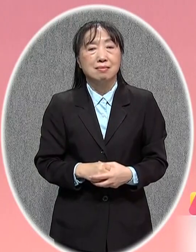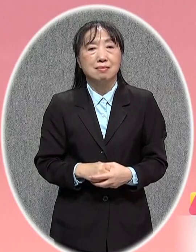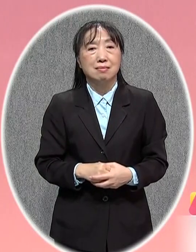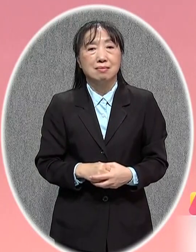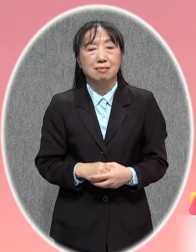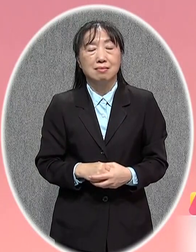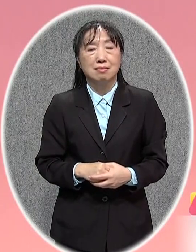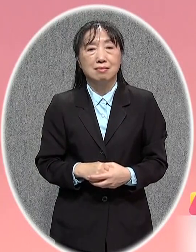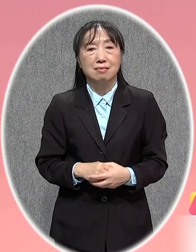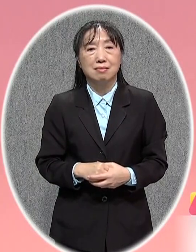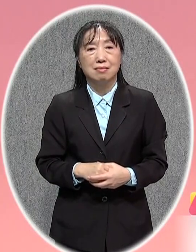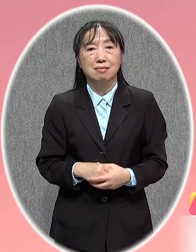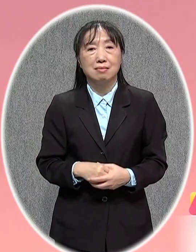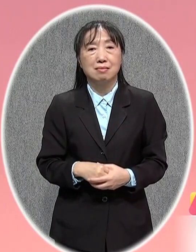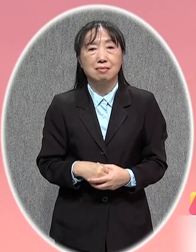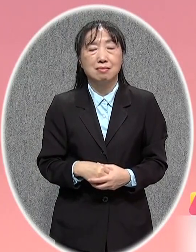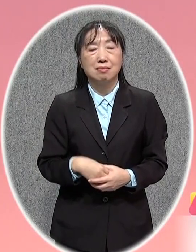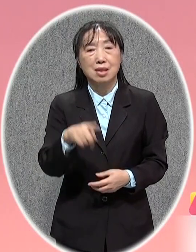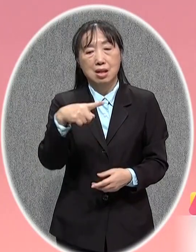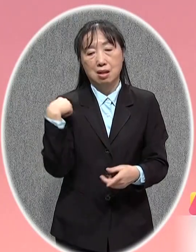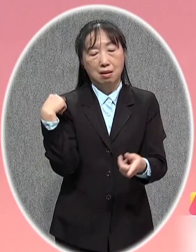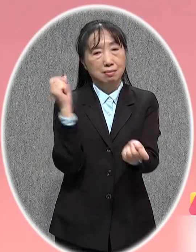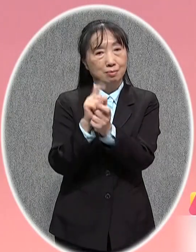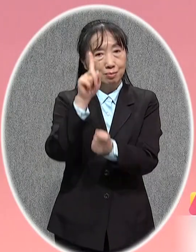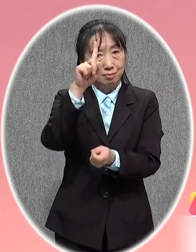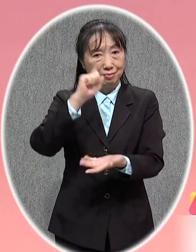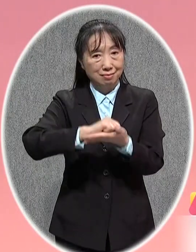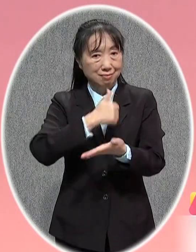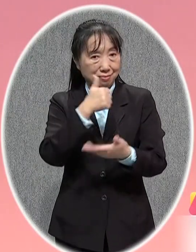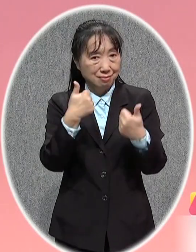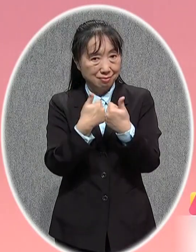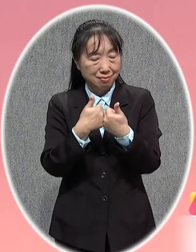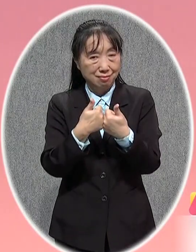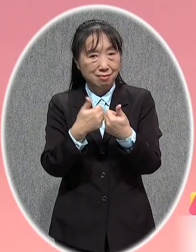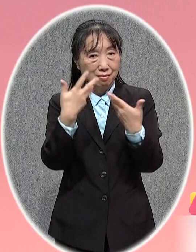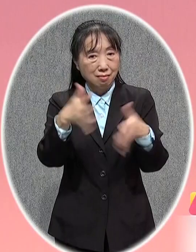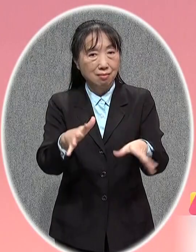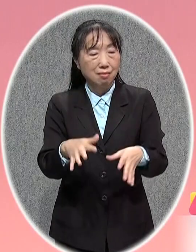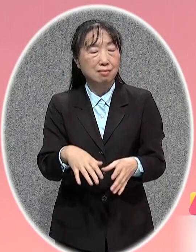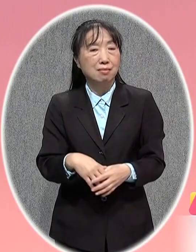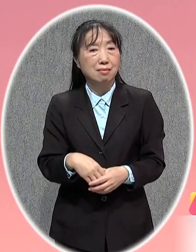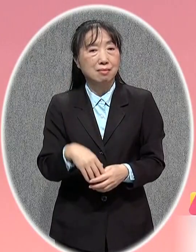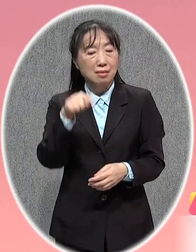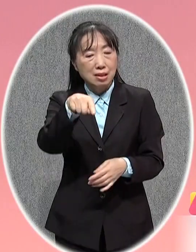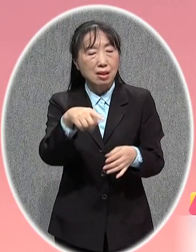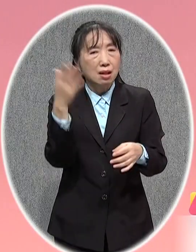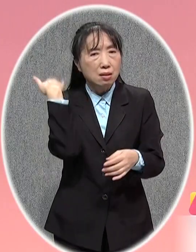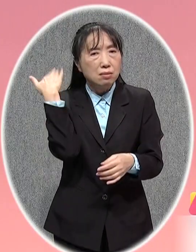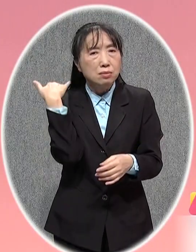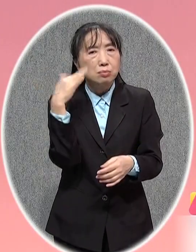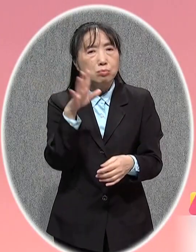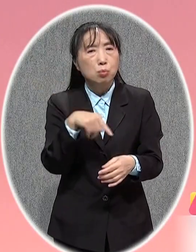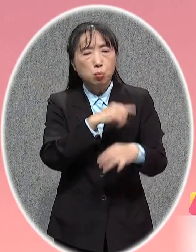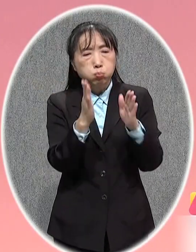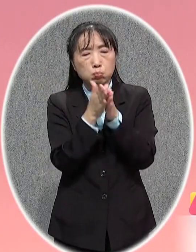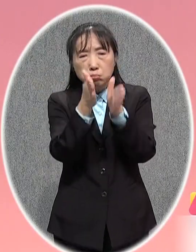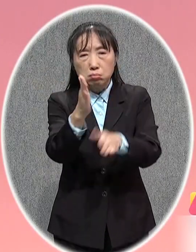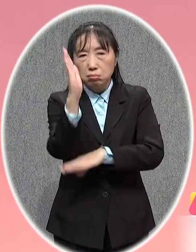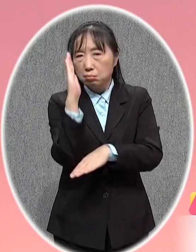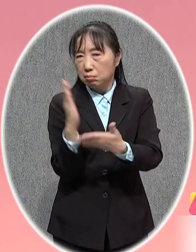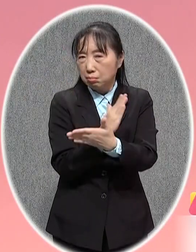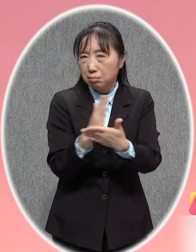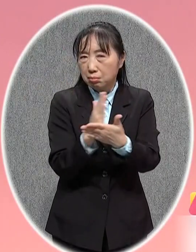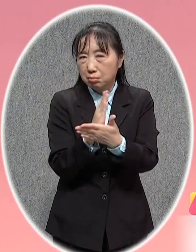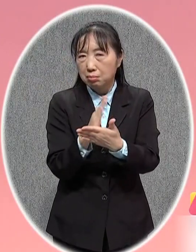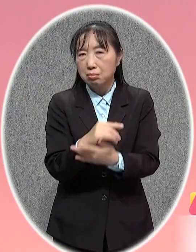我看到呢最近的一场记者会，许许多多反空 当时严厉的批评政府反空污